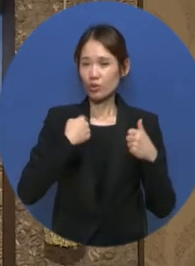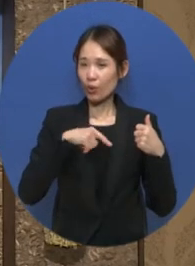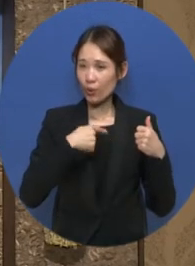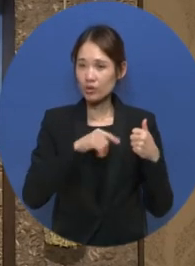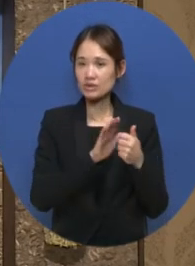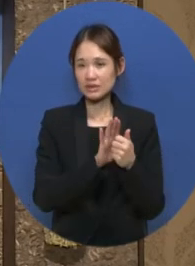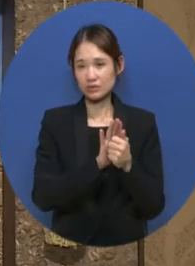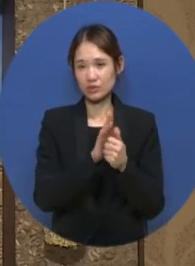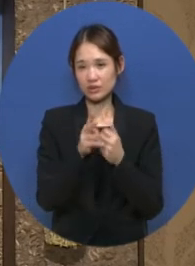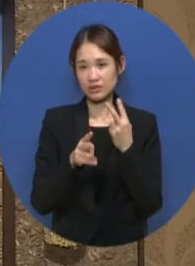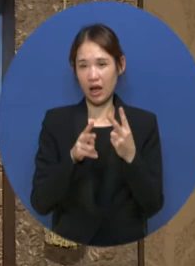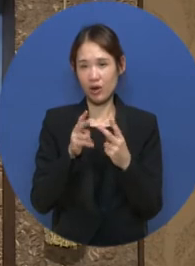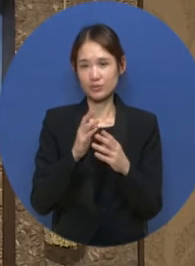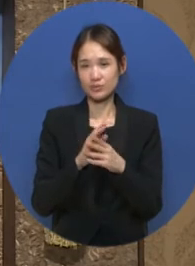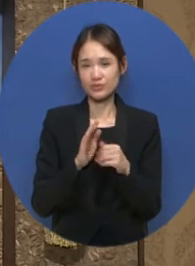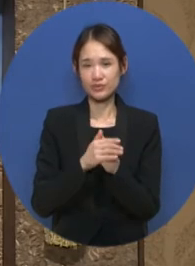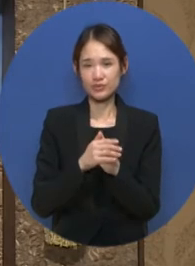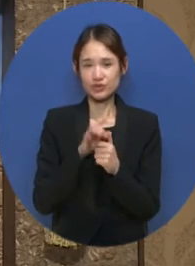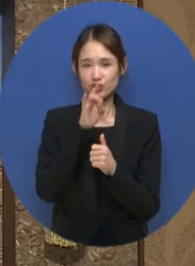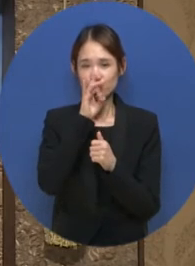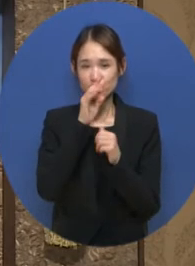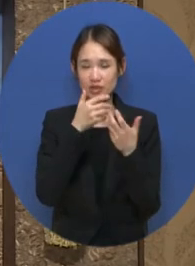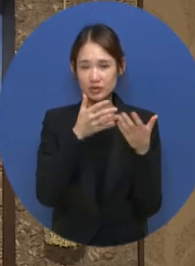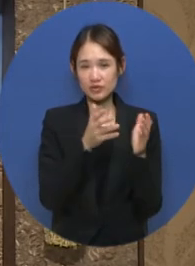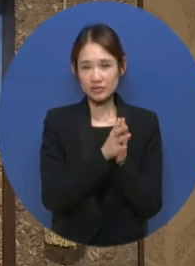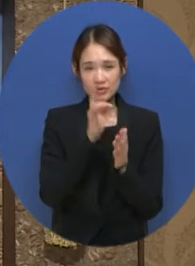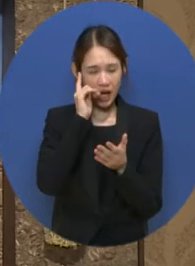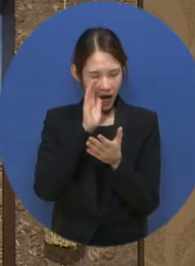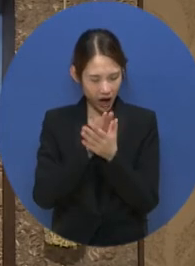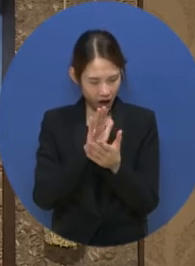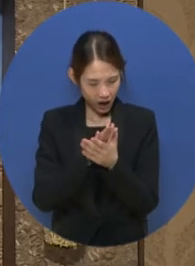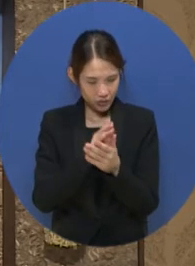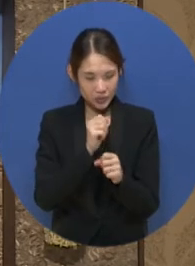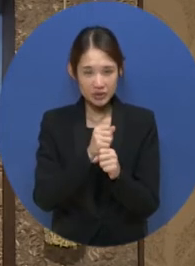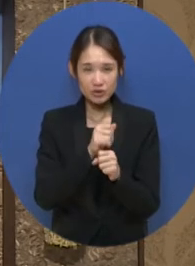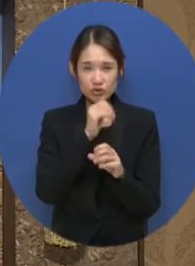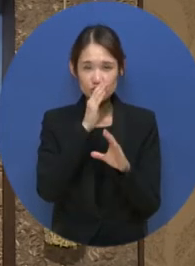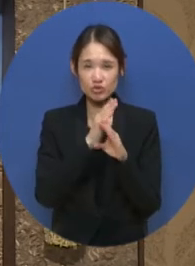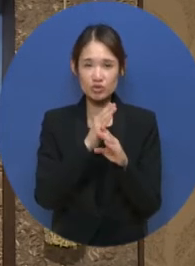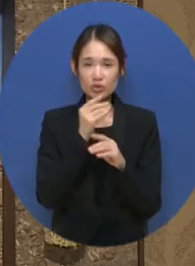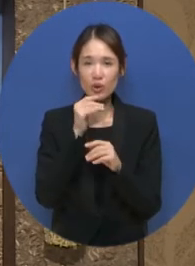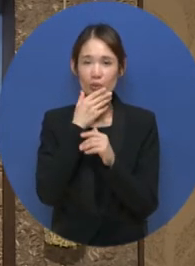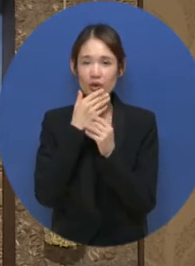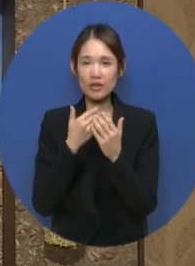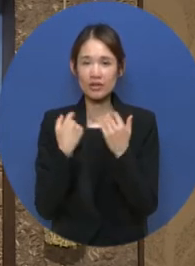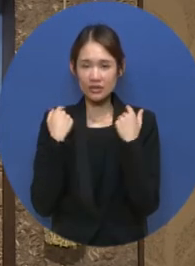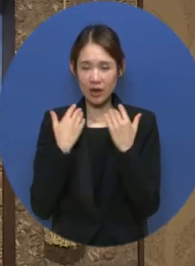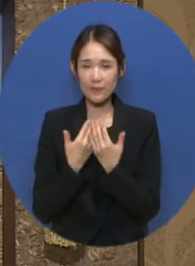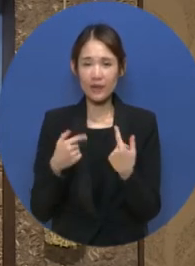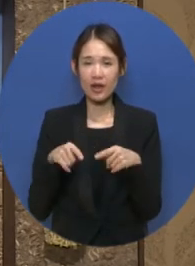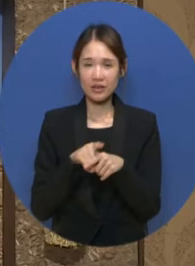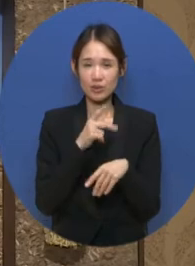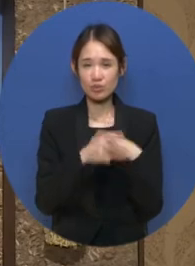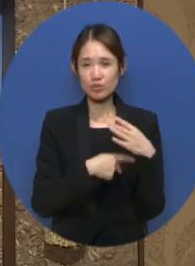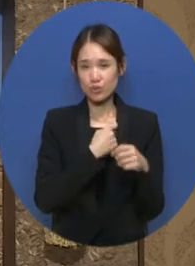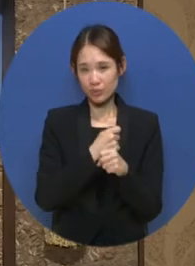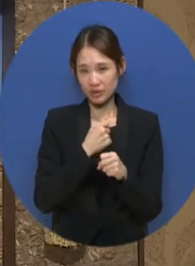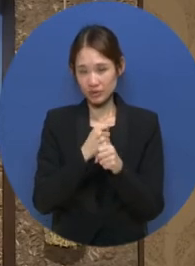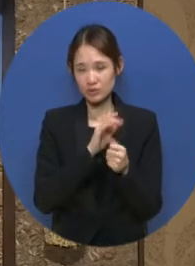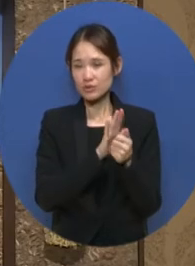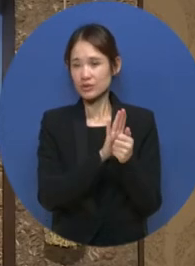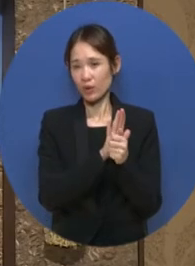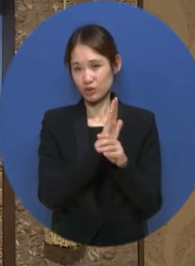하고 있구요 뭐 여기에는 중앙에서 자체적으로 하기도 하고 또 보건 복지 인력 개발원 과 같이 에서 프로그램을 만들어서